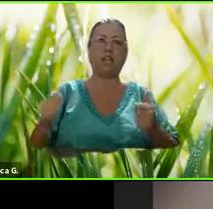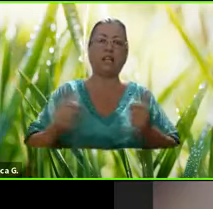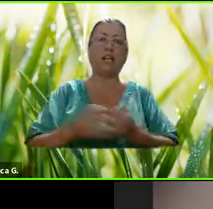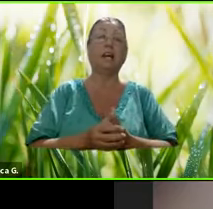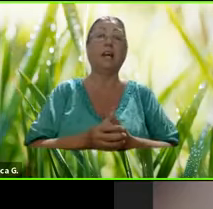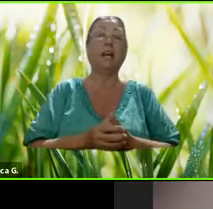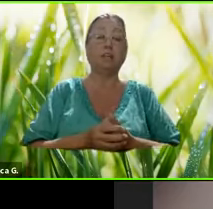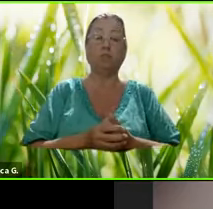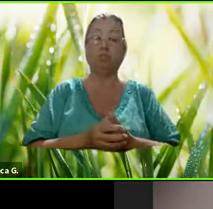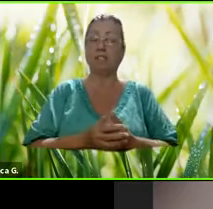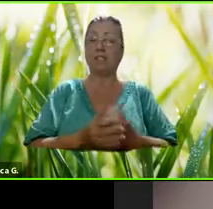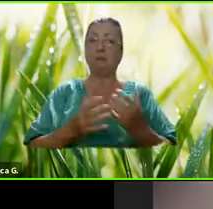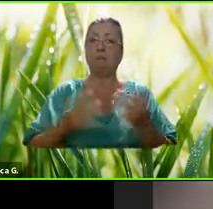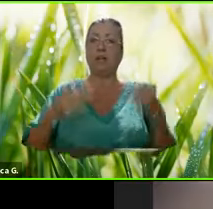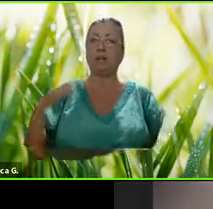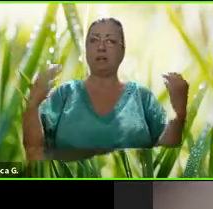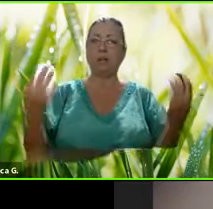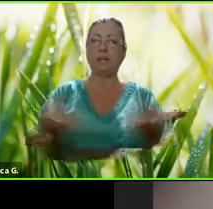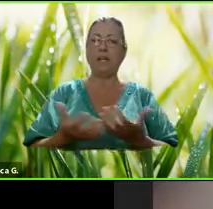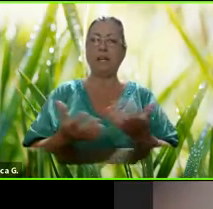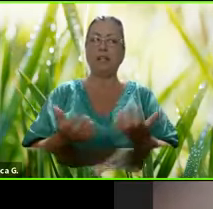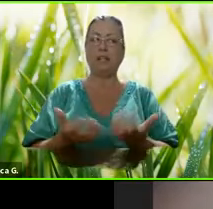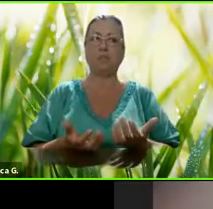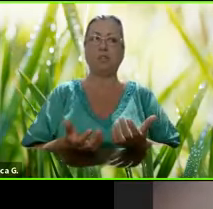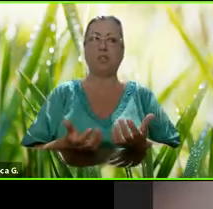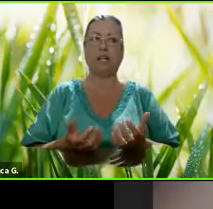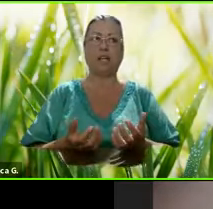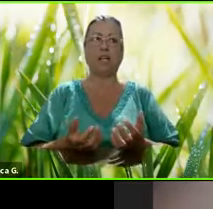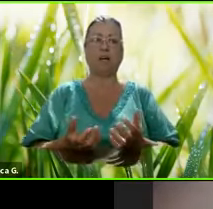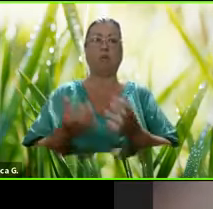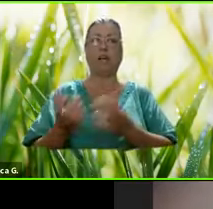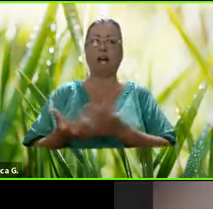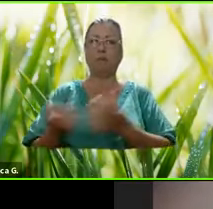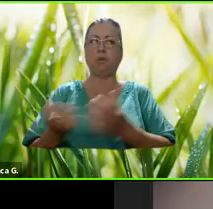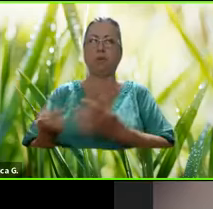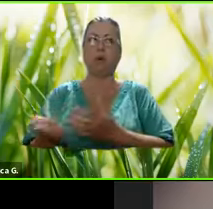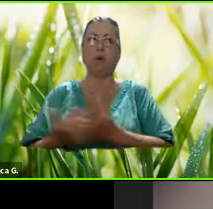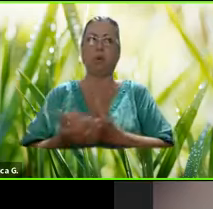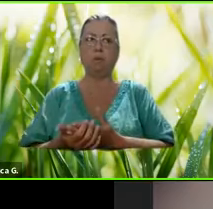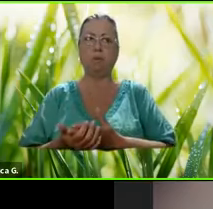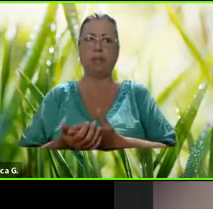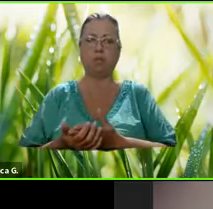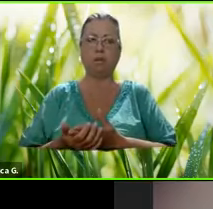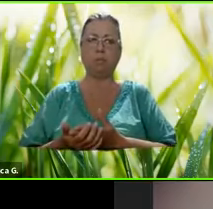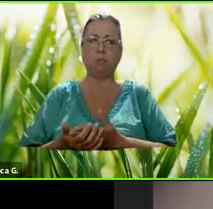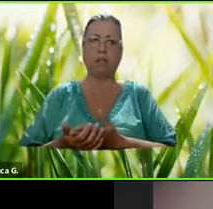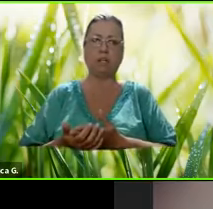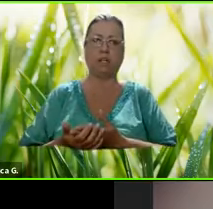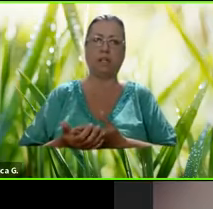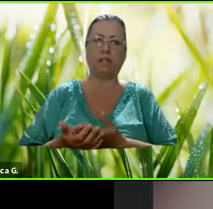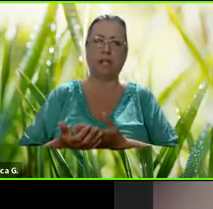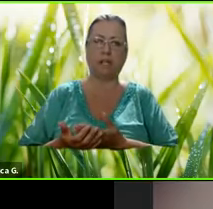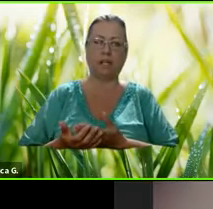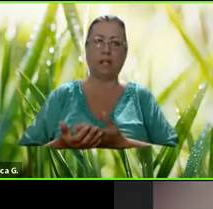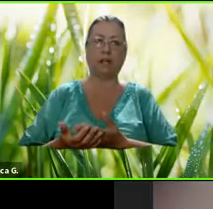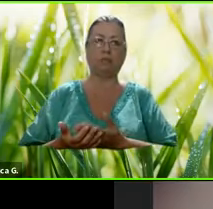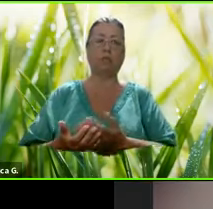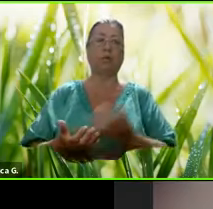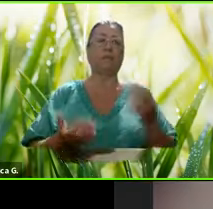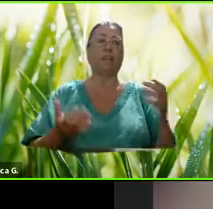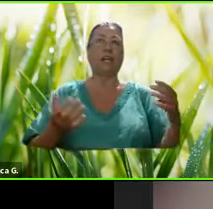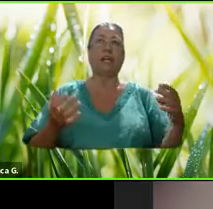energia scendere. Então, c'è sempre una miriade di persone che collaborano con il medium nel momento